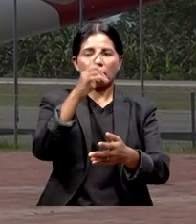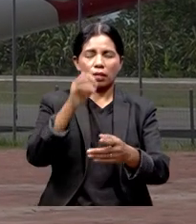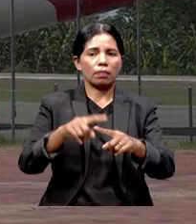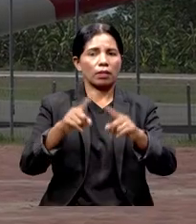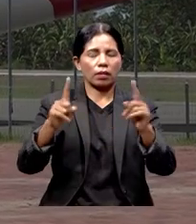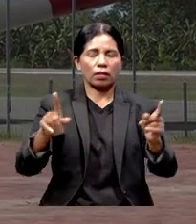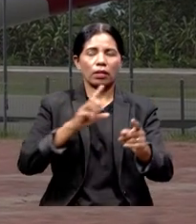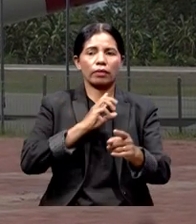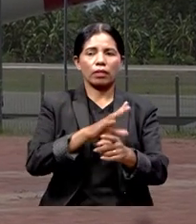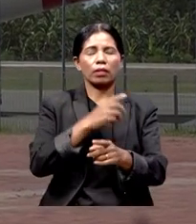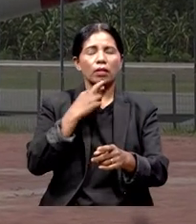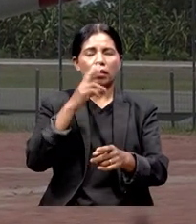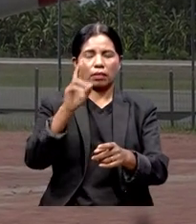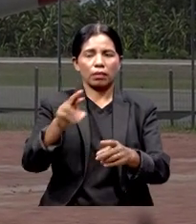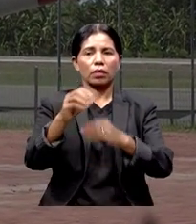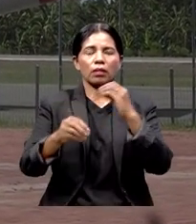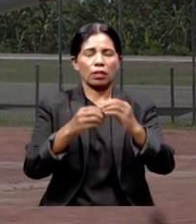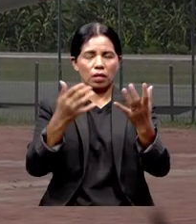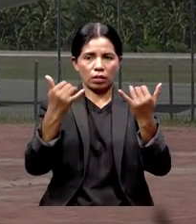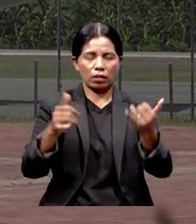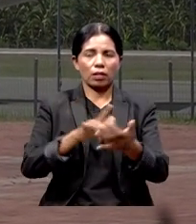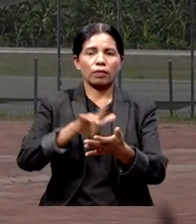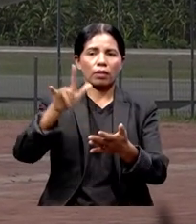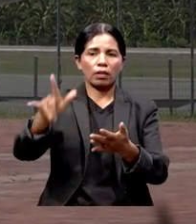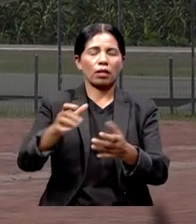naim ba avião ne responde katak dadaung ne avião